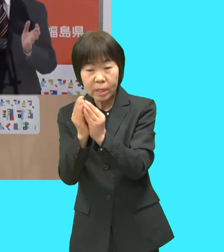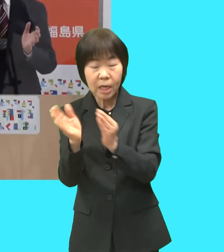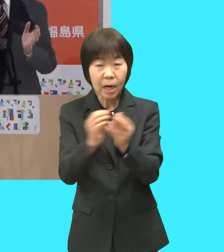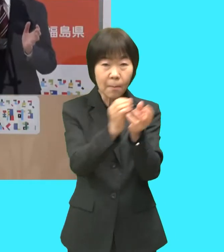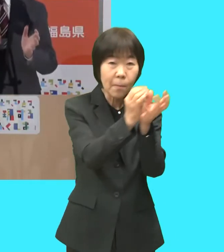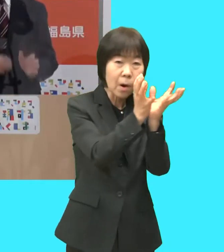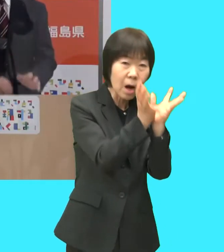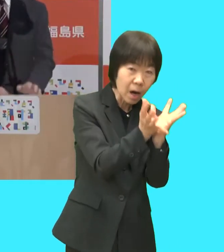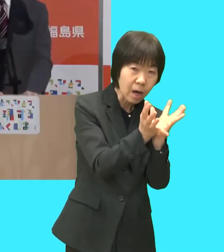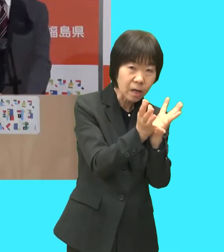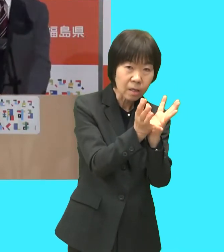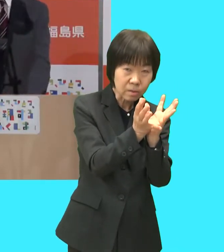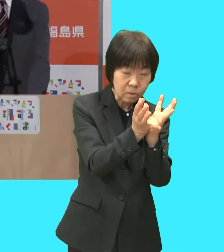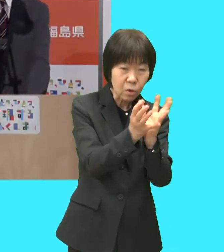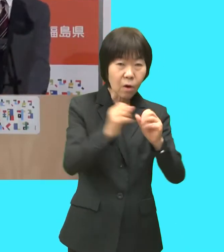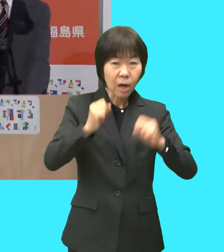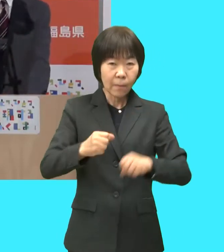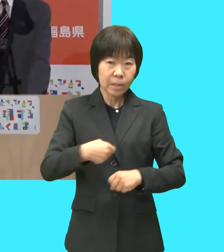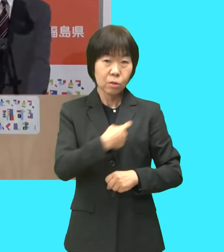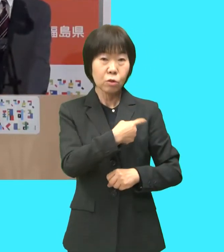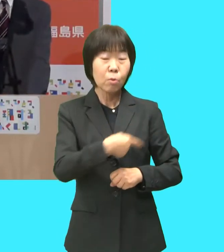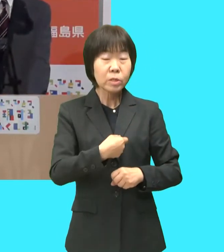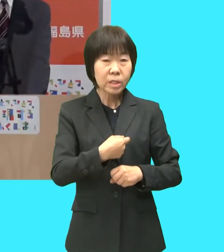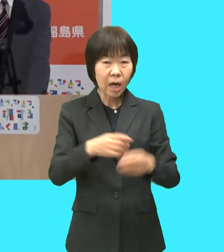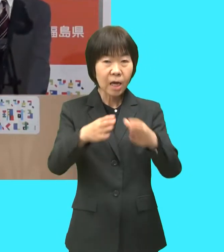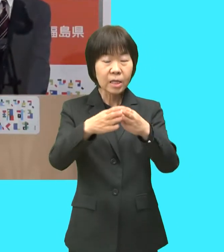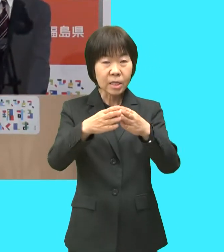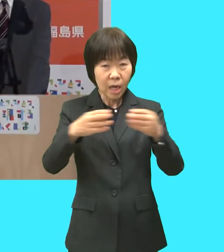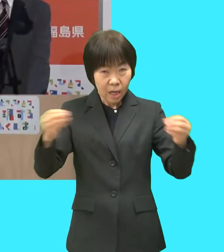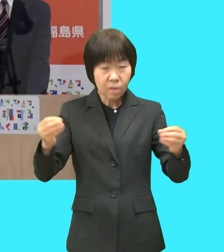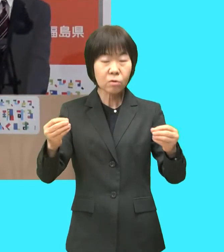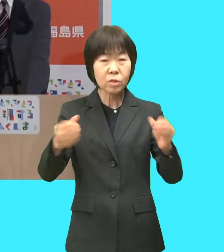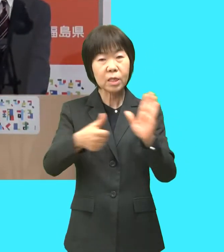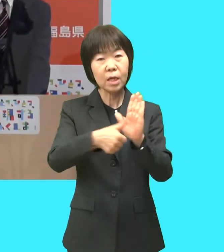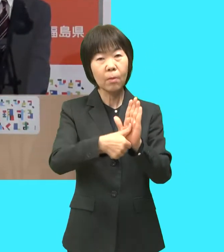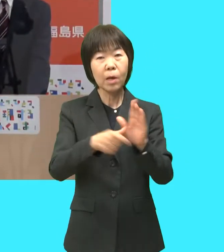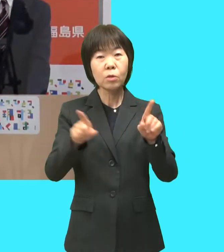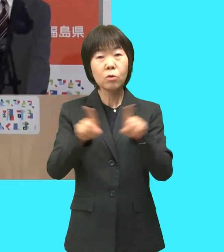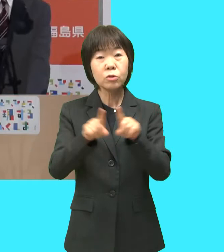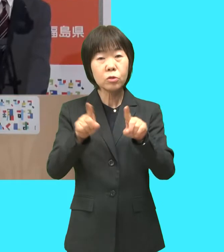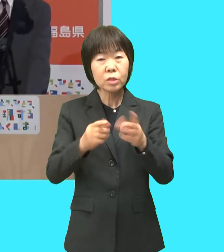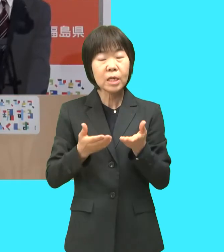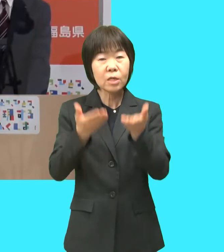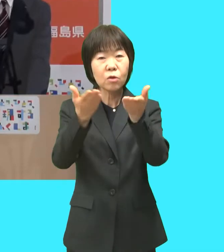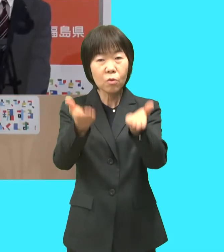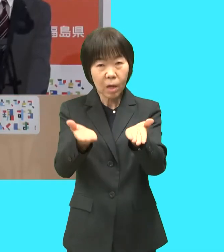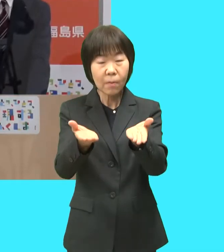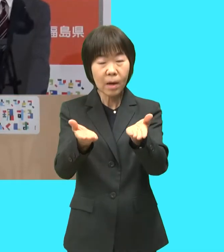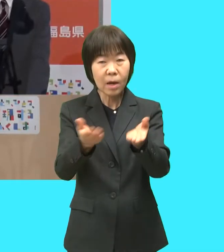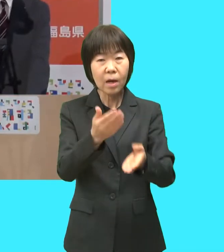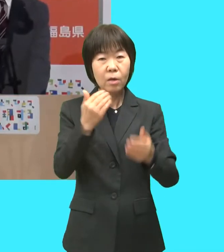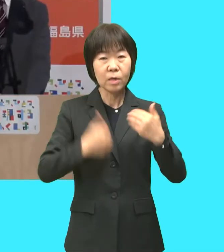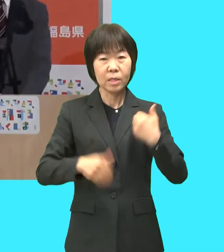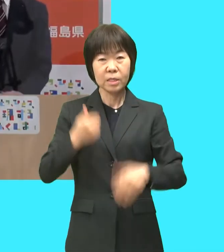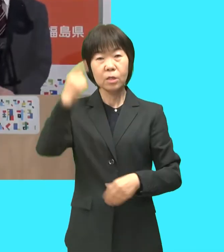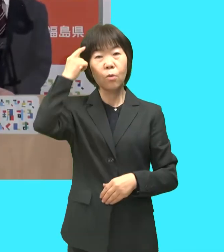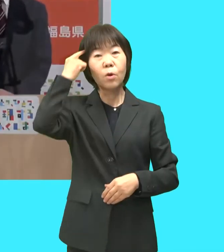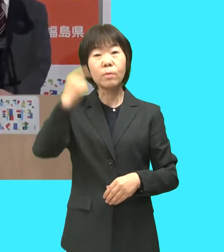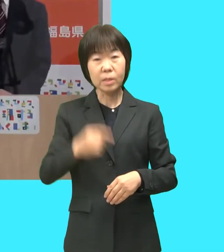としているんだ、こんなメッセージが全国に新しい名前とともに届けば嬉しいと考えています。